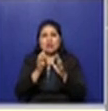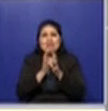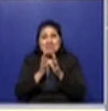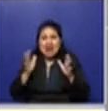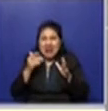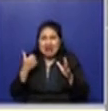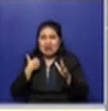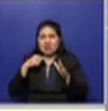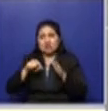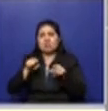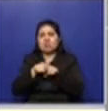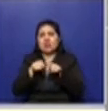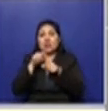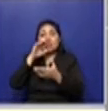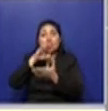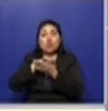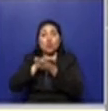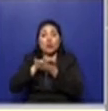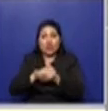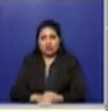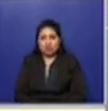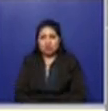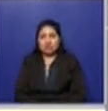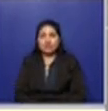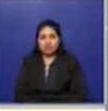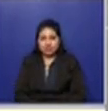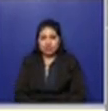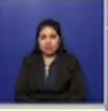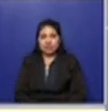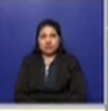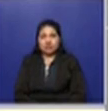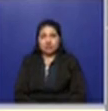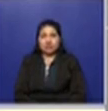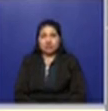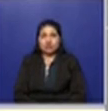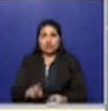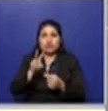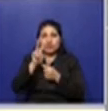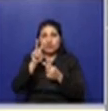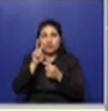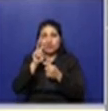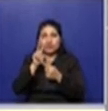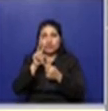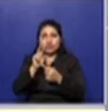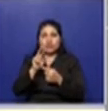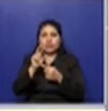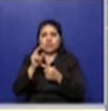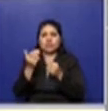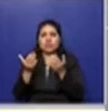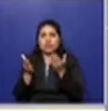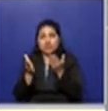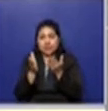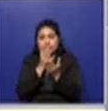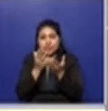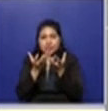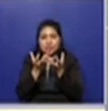ราให้ท่านช่วยกลับไปดูตรงนี้ด้วยนะครับควรผลิตสื่อออนไลน์ให้ประชาชนใช้เป็นแหล่งตรวจสอบข้อมูลข่าวสาร